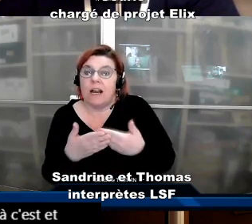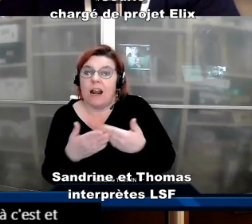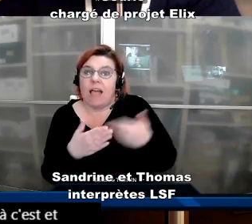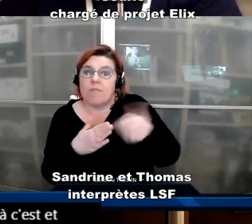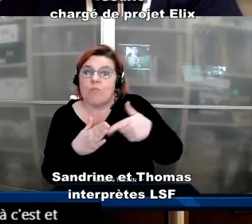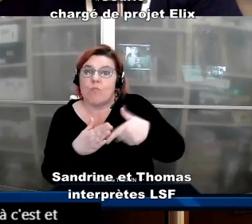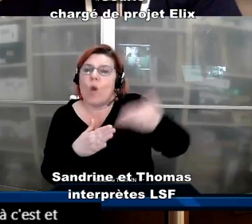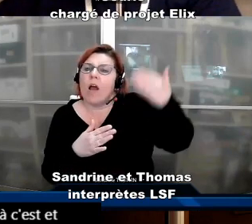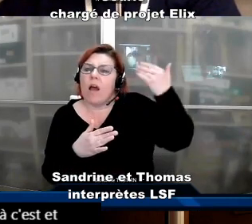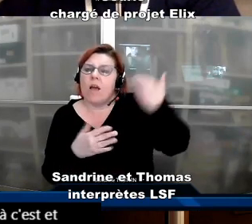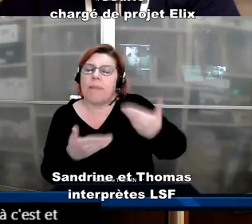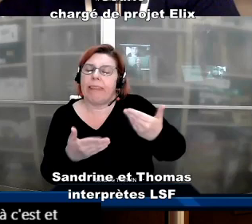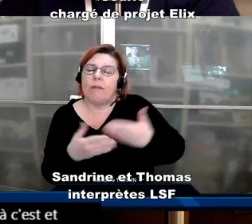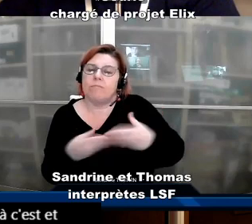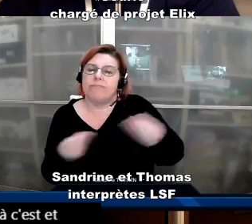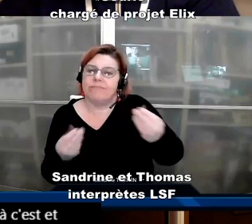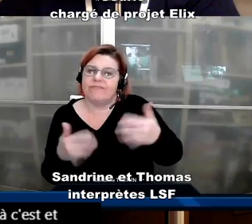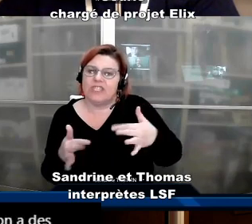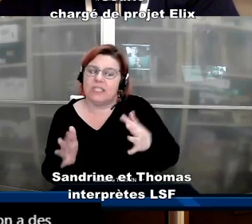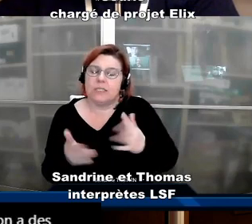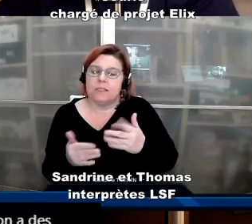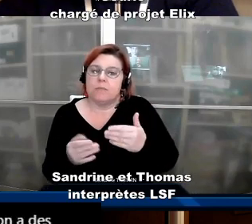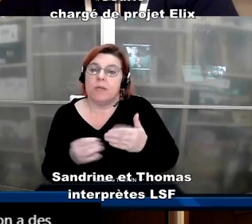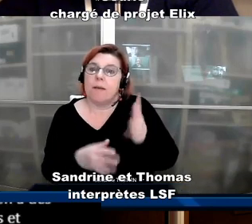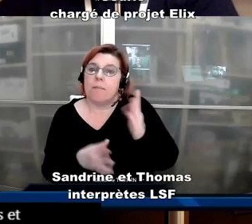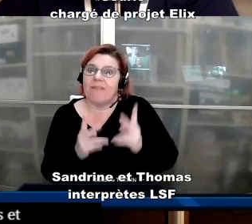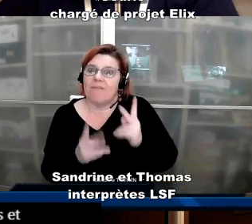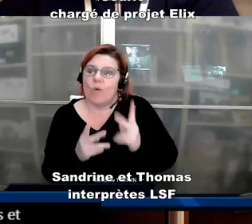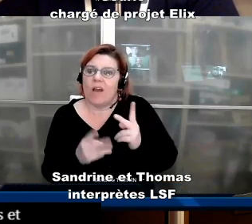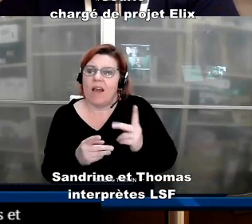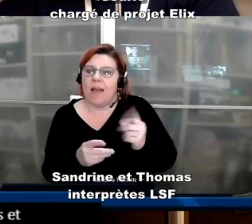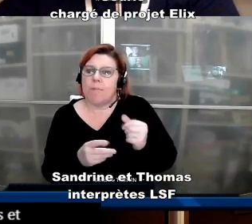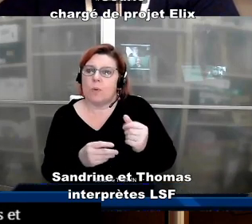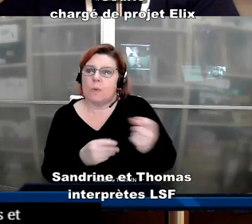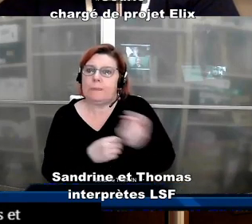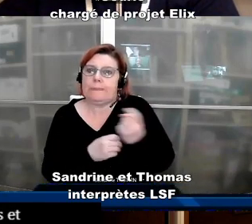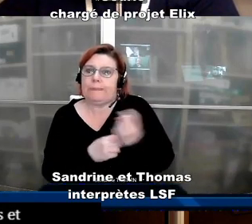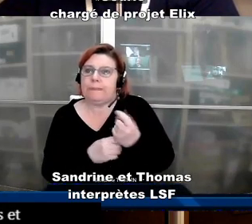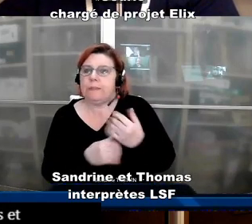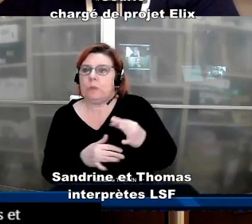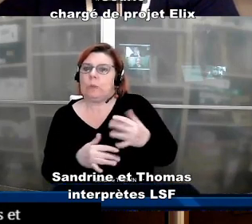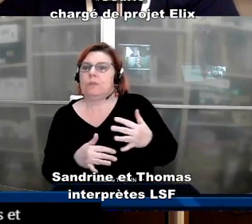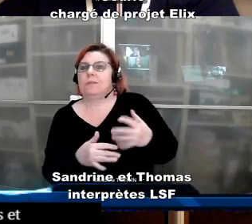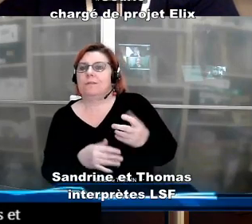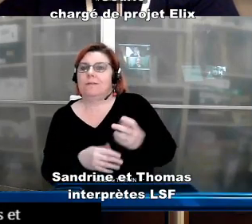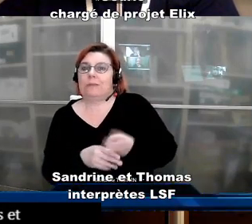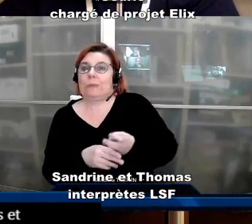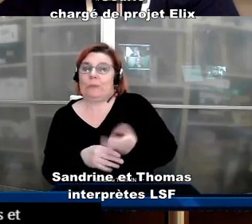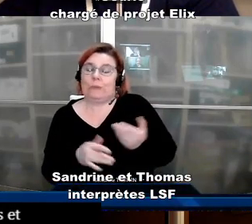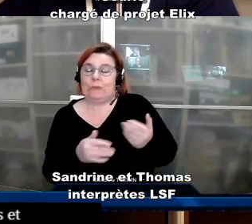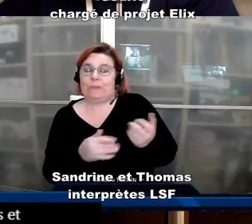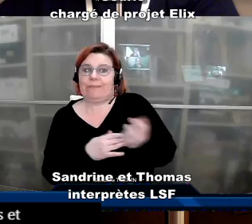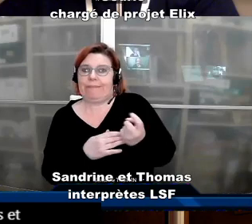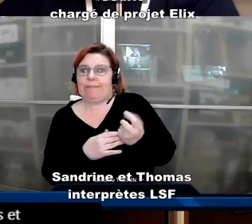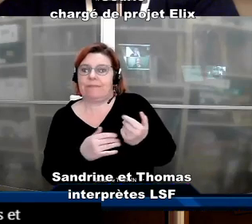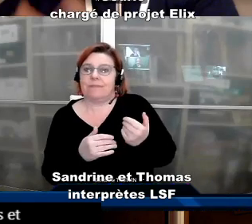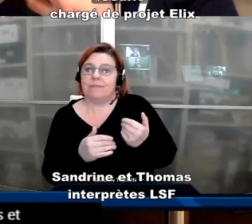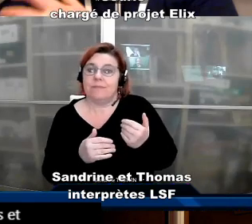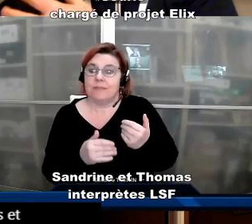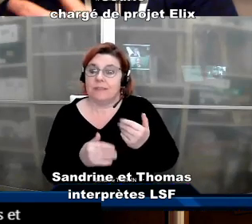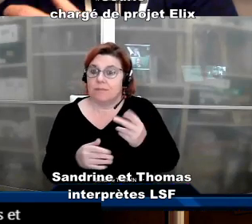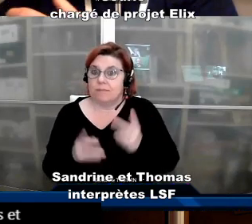maintenant sont résolus. Donc, parfois, on a des commentaires qui sont un petit peu durs, mais on a aussi des commentaires qui